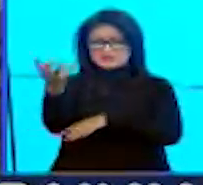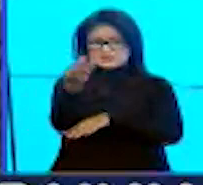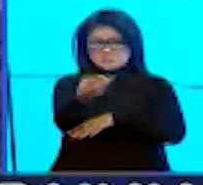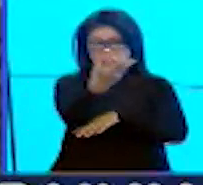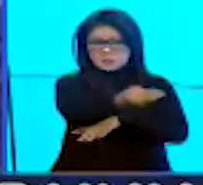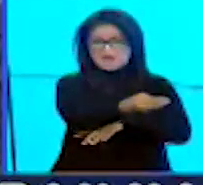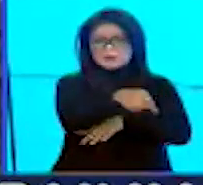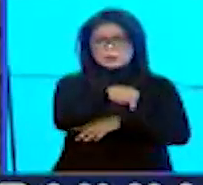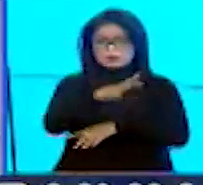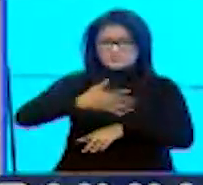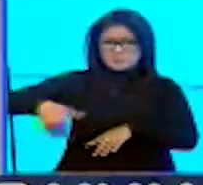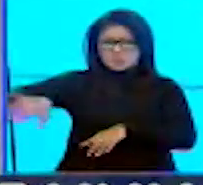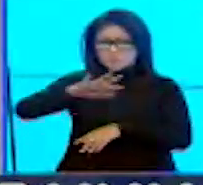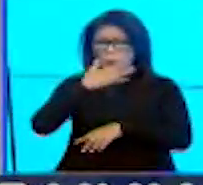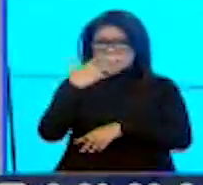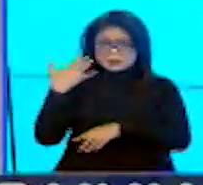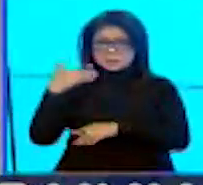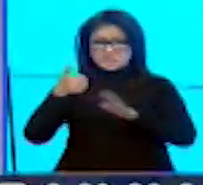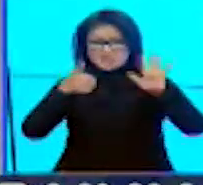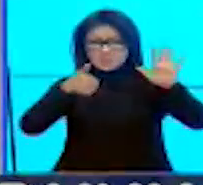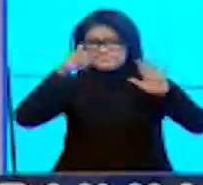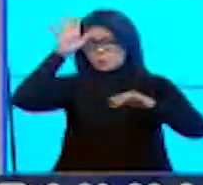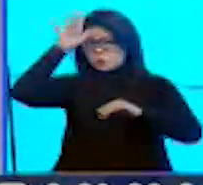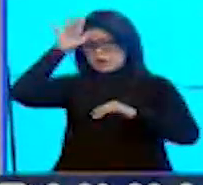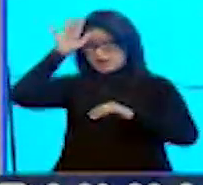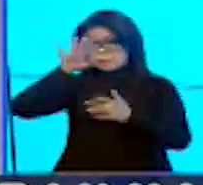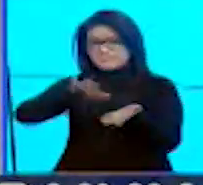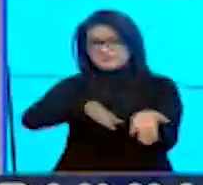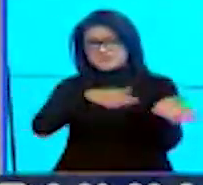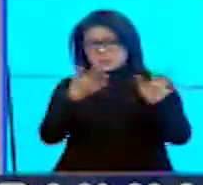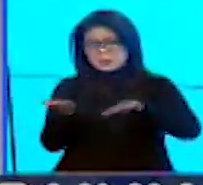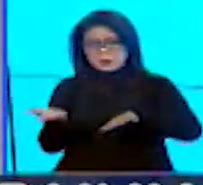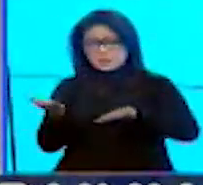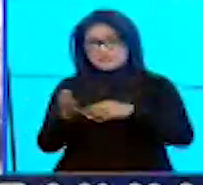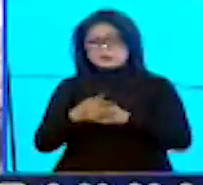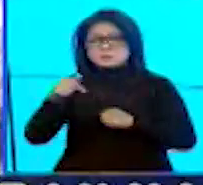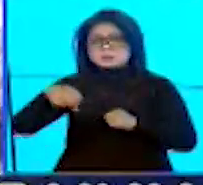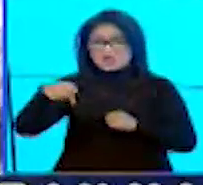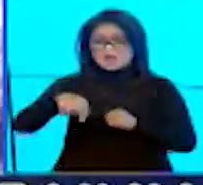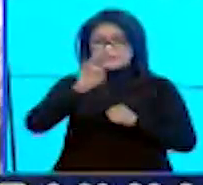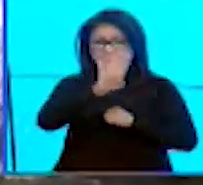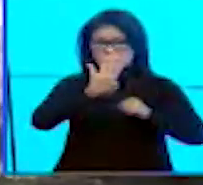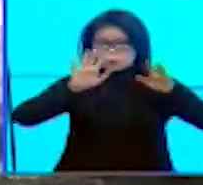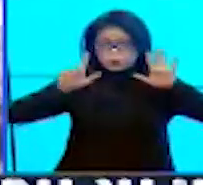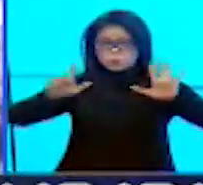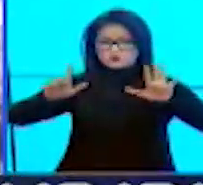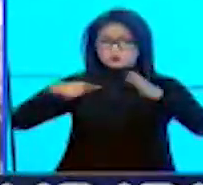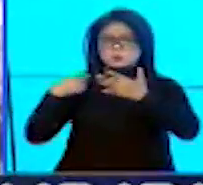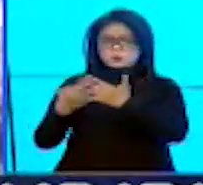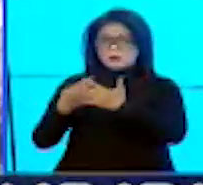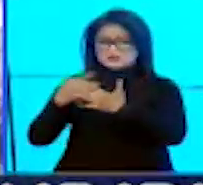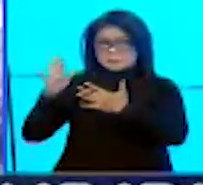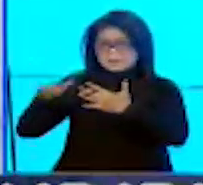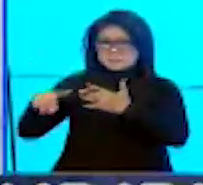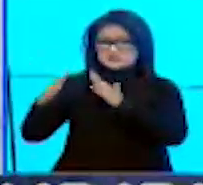Banyuwangi. 6 diantaranya meninggal dunia. Hingga kini sebanyak 47 warga masih menjalani isolasi mandiri di rumah